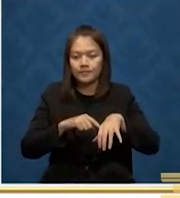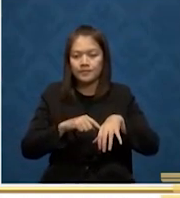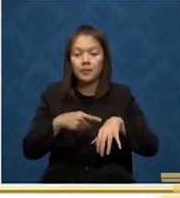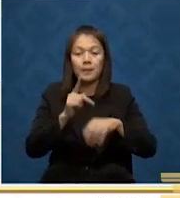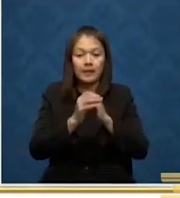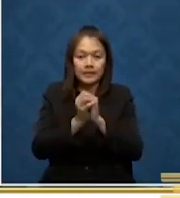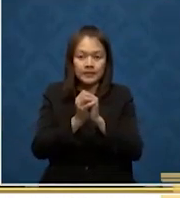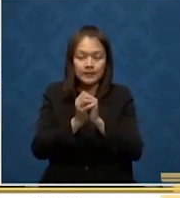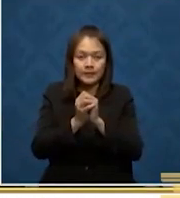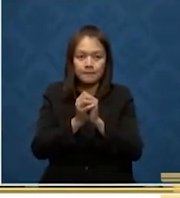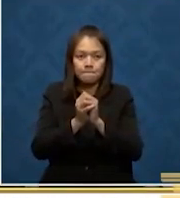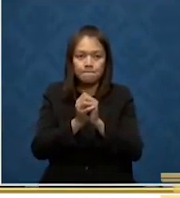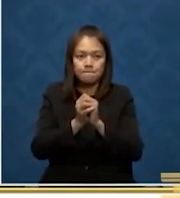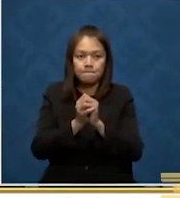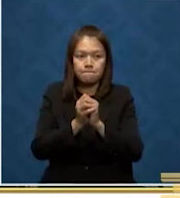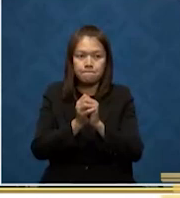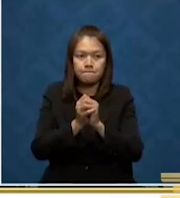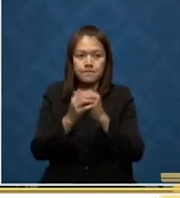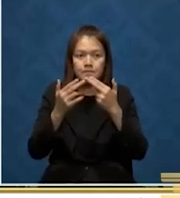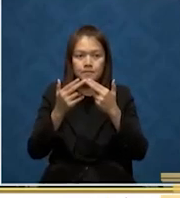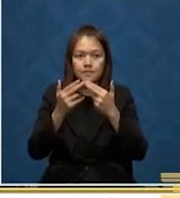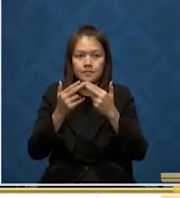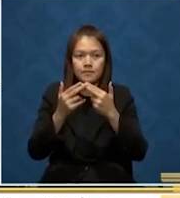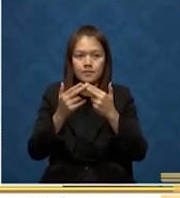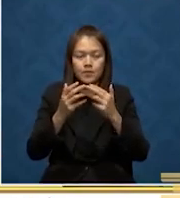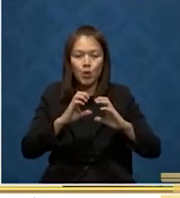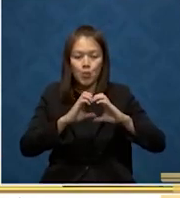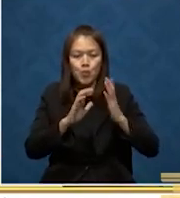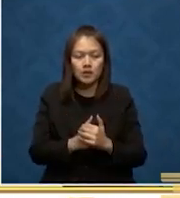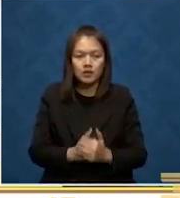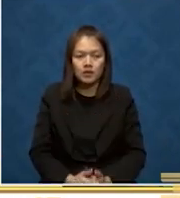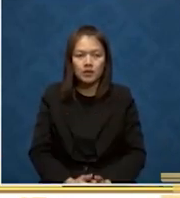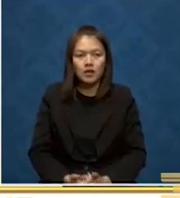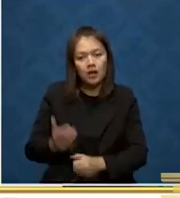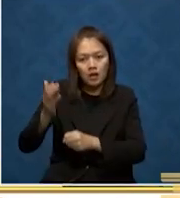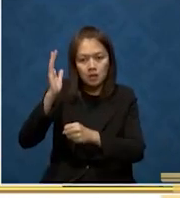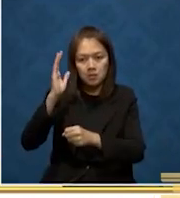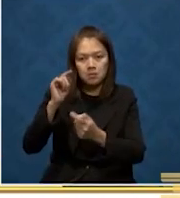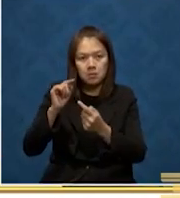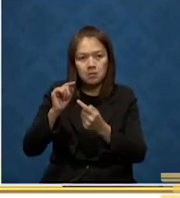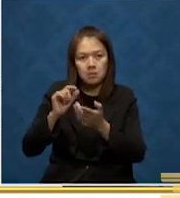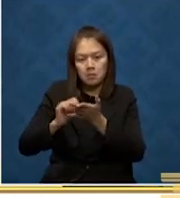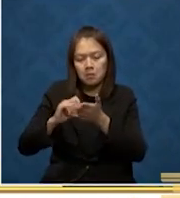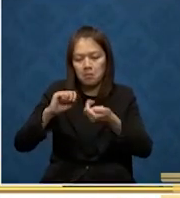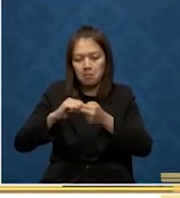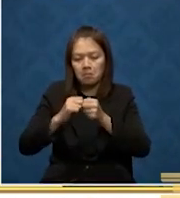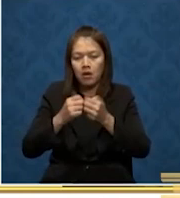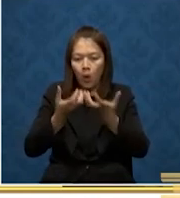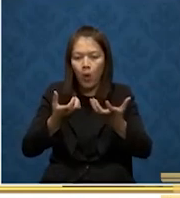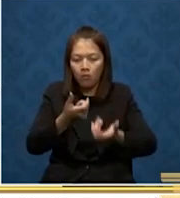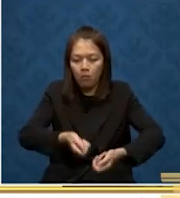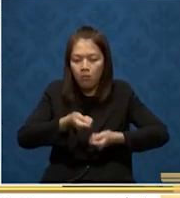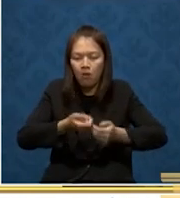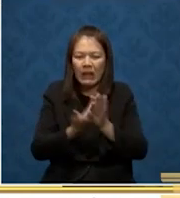ัจจิมูีพักพุ้มใไย ผมขอมีส่วรวมในการวิปลาย ยักติแก้ไก้ประหนาราคาผลปริเกษต